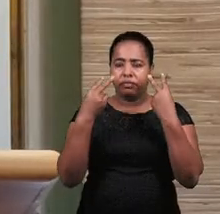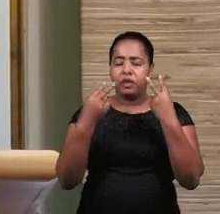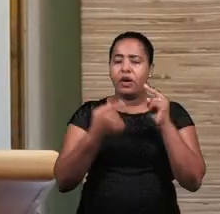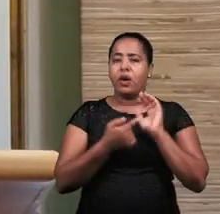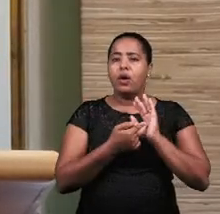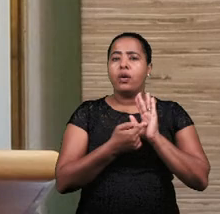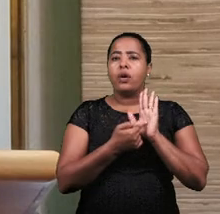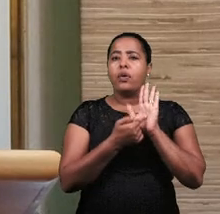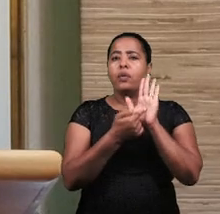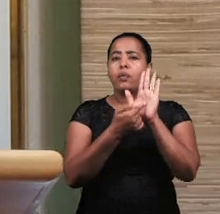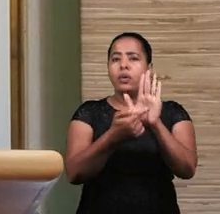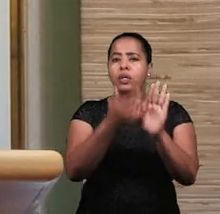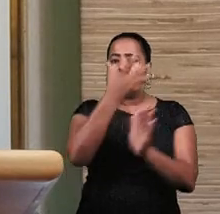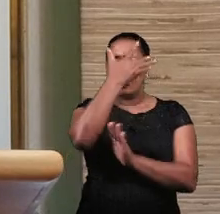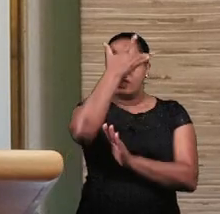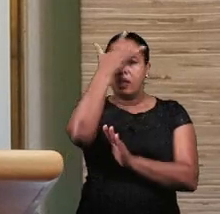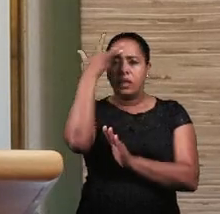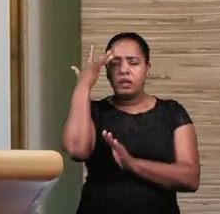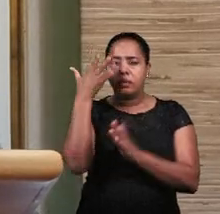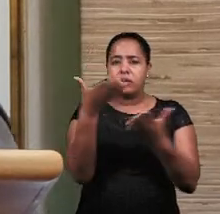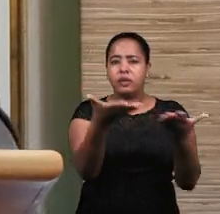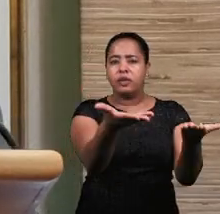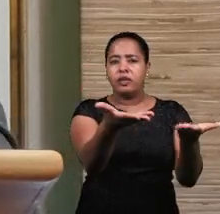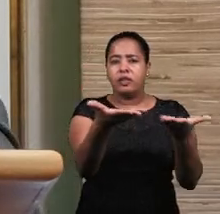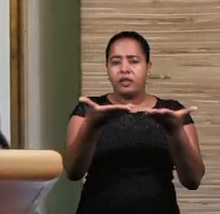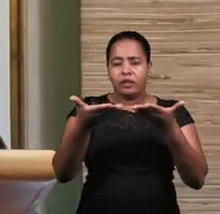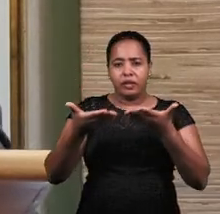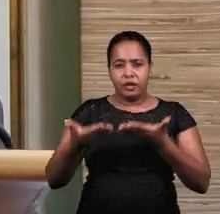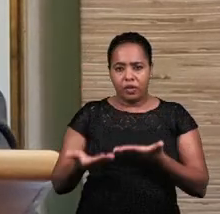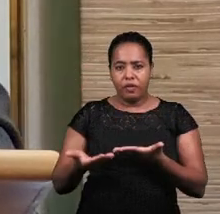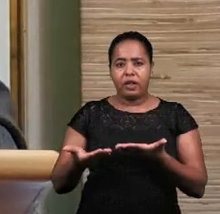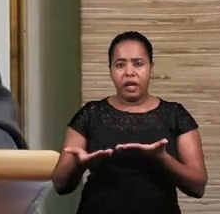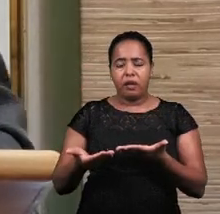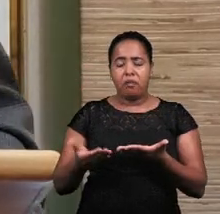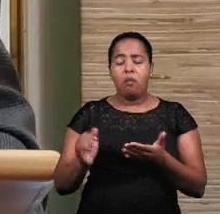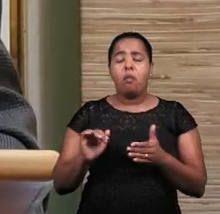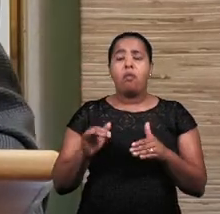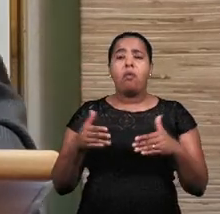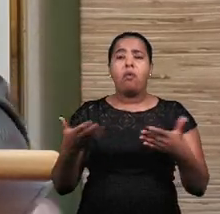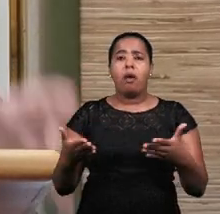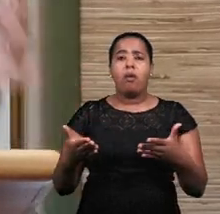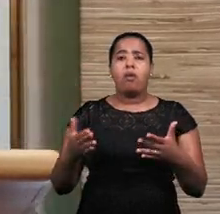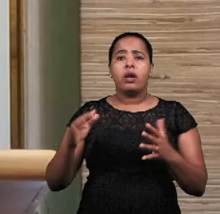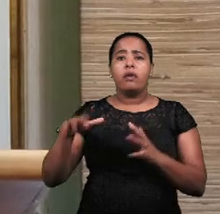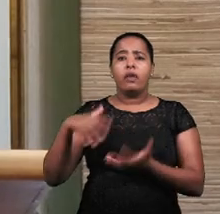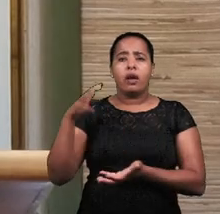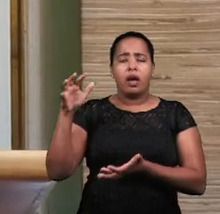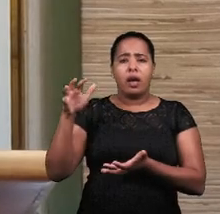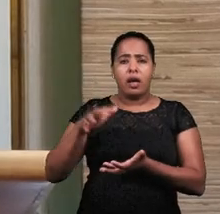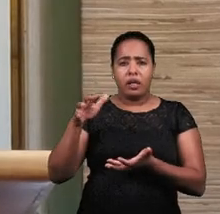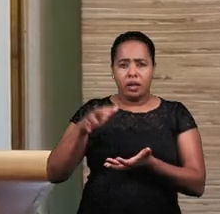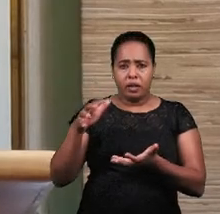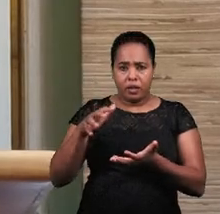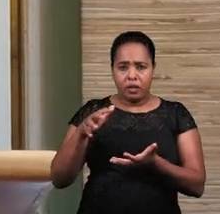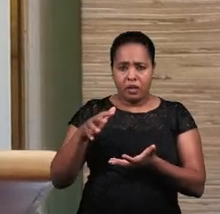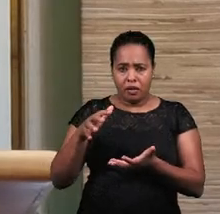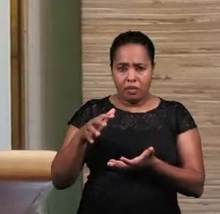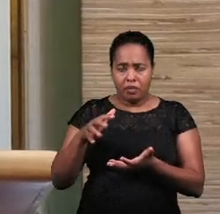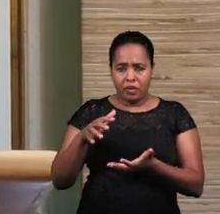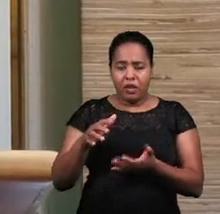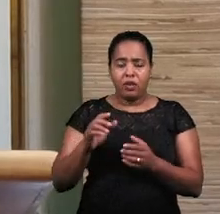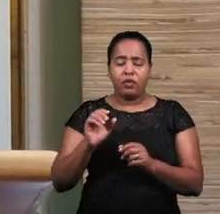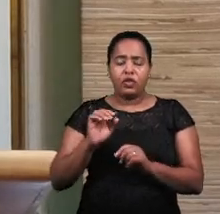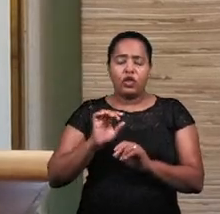voulons revenir aux données que je vous ai citées ici par rapport au nombre des invités. Donc, je